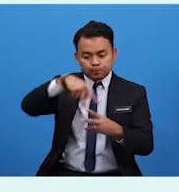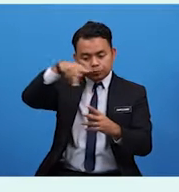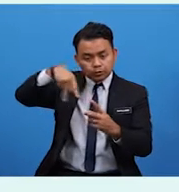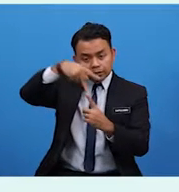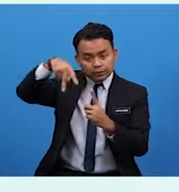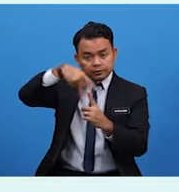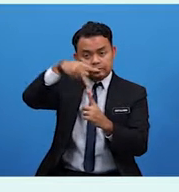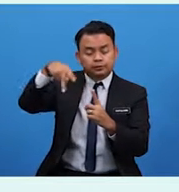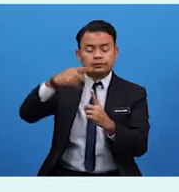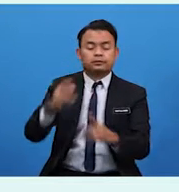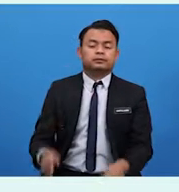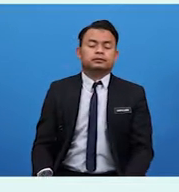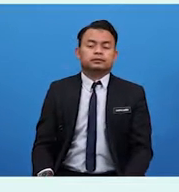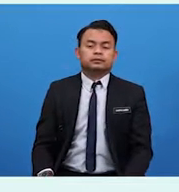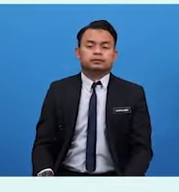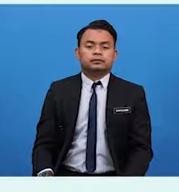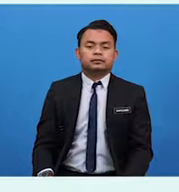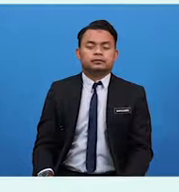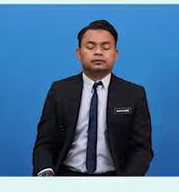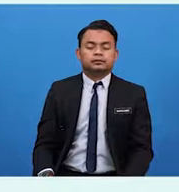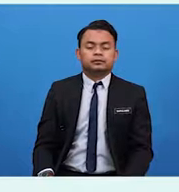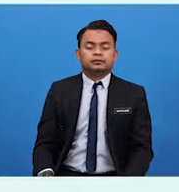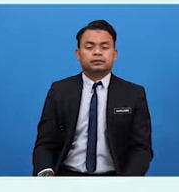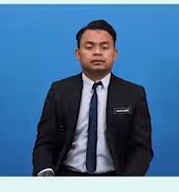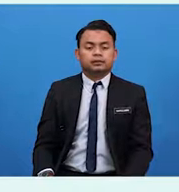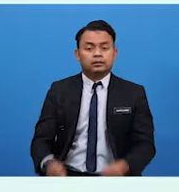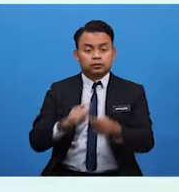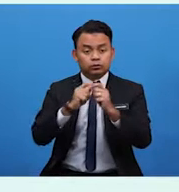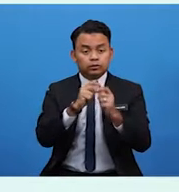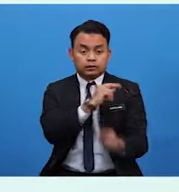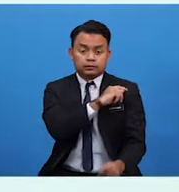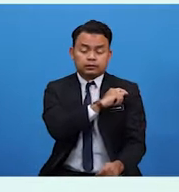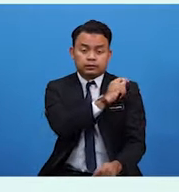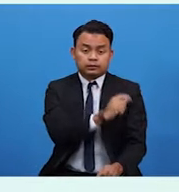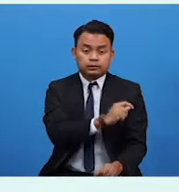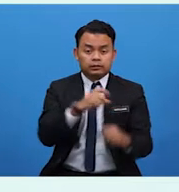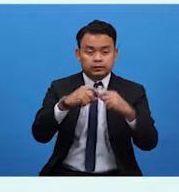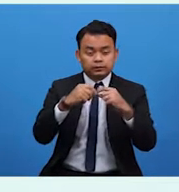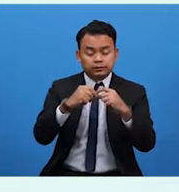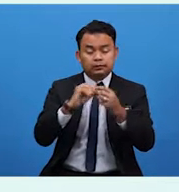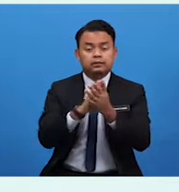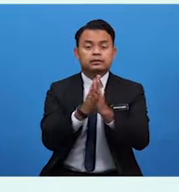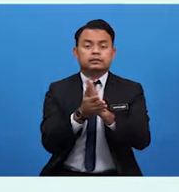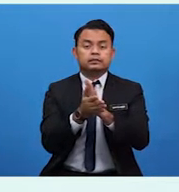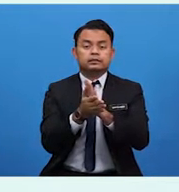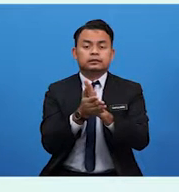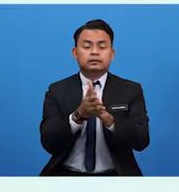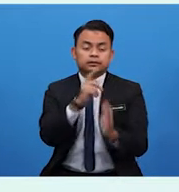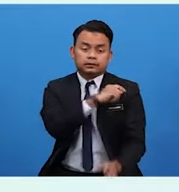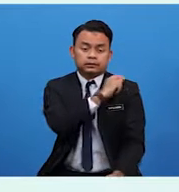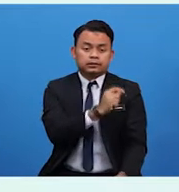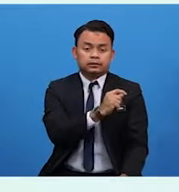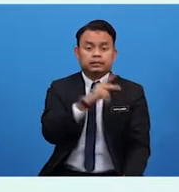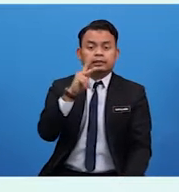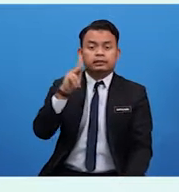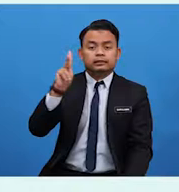elektrik menukar tenaga elektrik kepada tenaga kinetik. Contohnya, kipas angin.